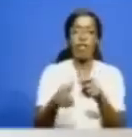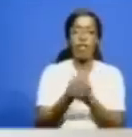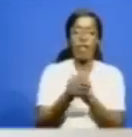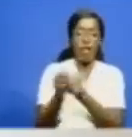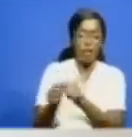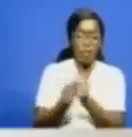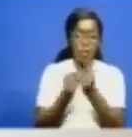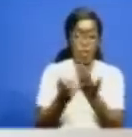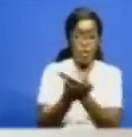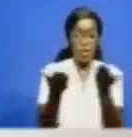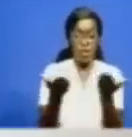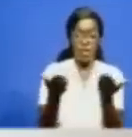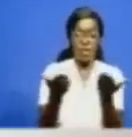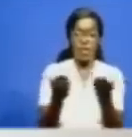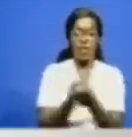pamoja nanyi.